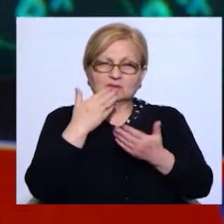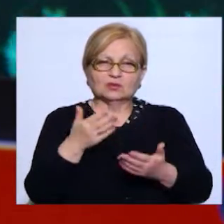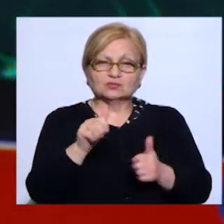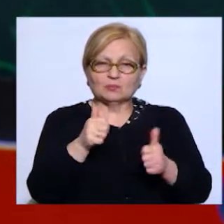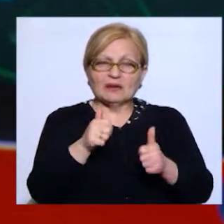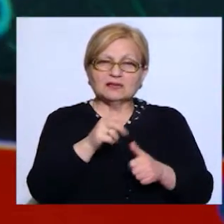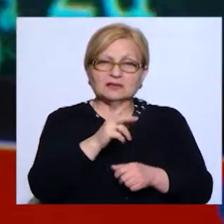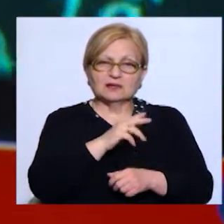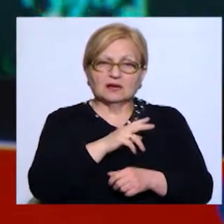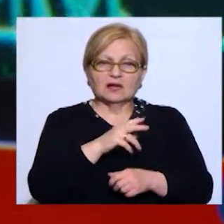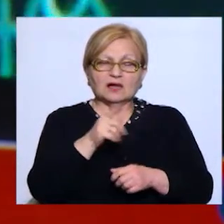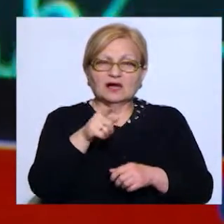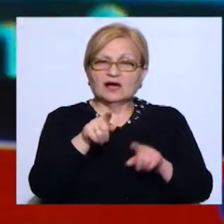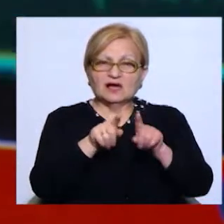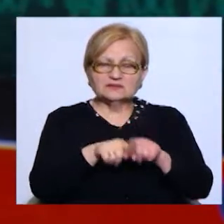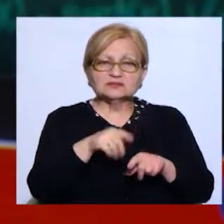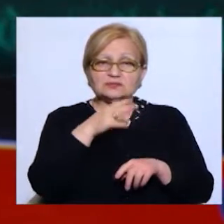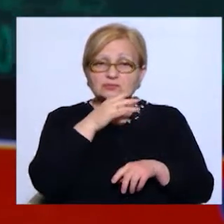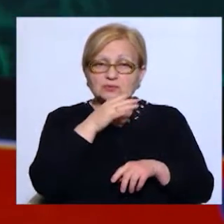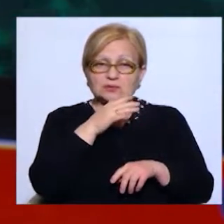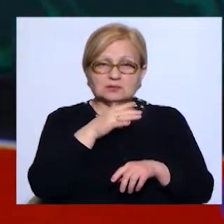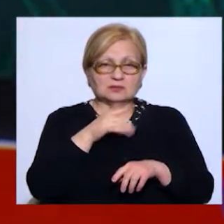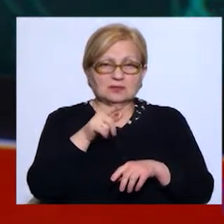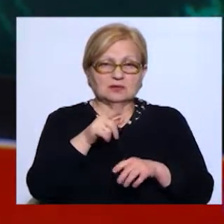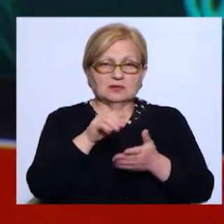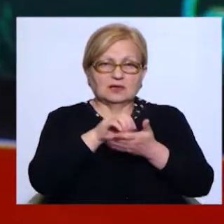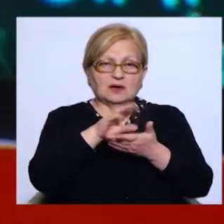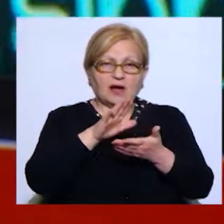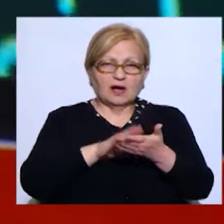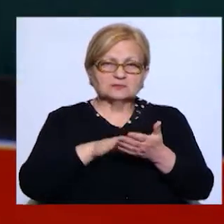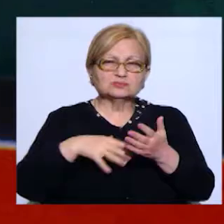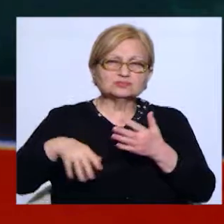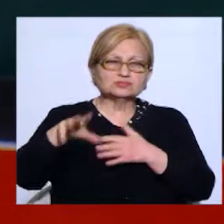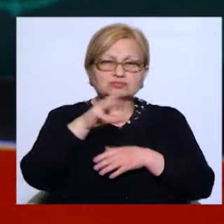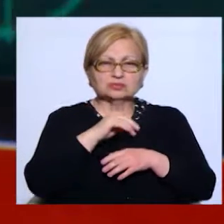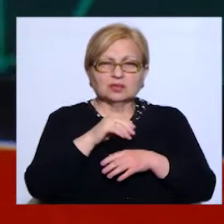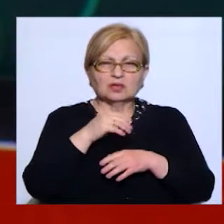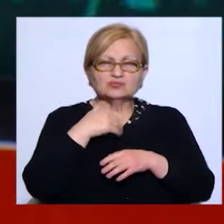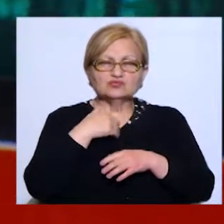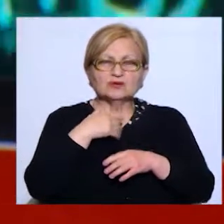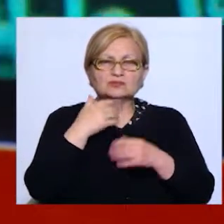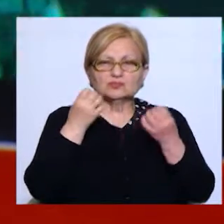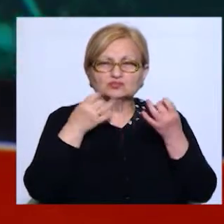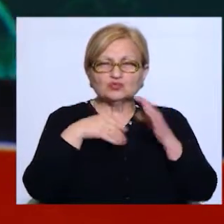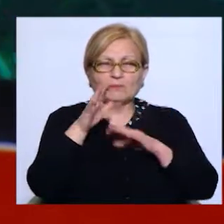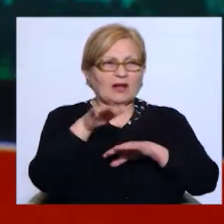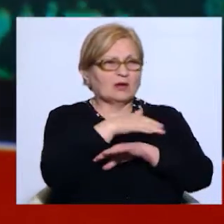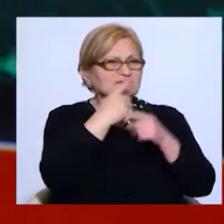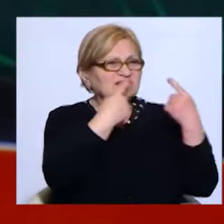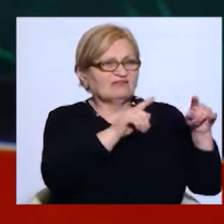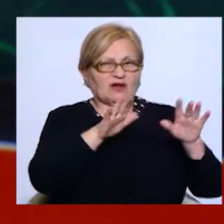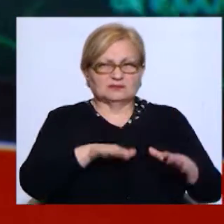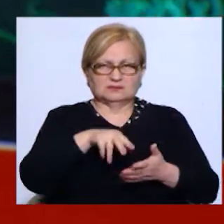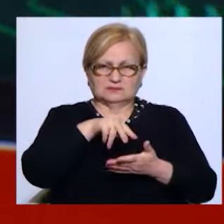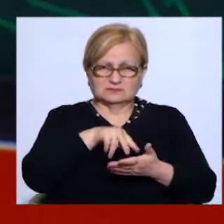რომელი უფრო გიყვარს. ამიტომ ესეთ დროს აღწერა არ არის ახლა სრული მოსახლეობის საჭირო. შემთხვევითი გამოკითხვის წესით რომ